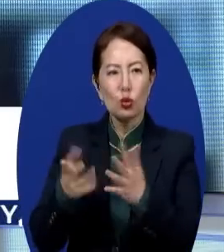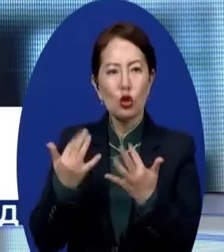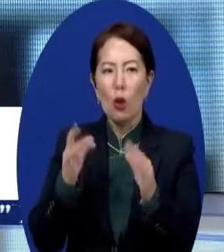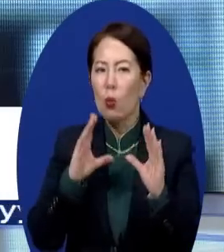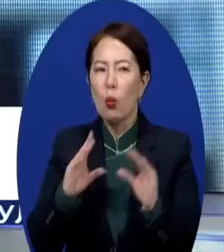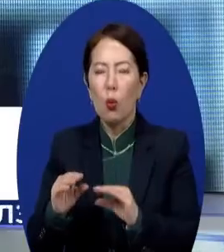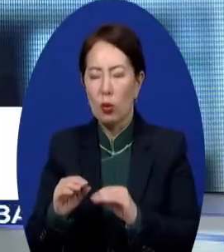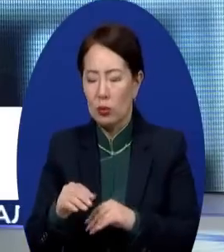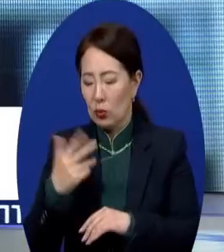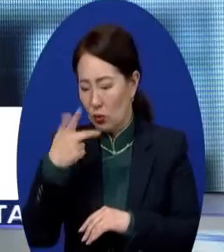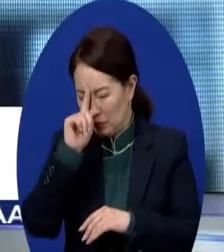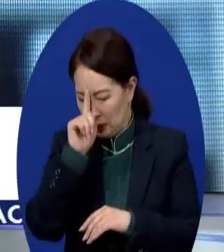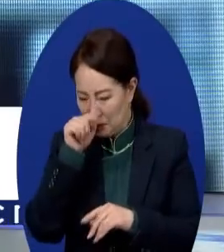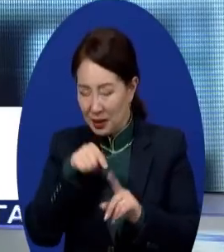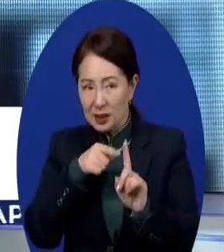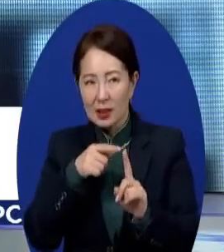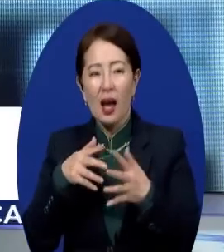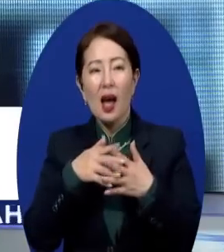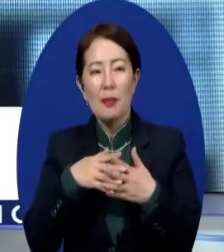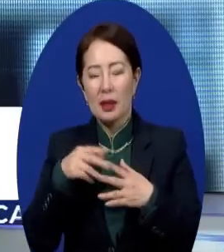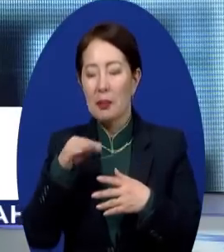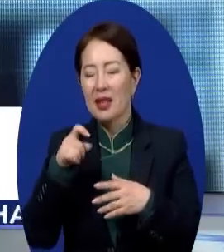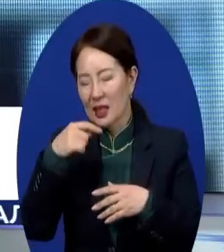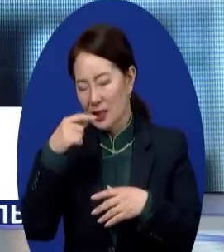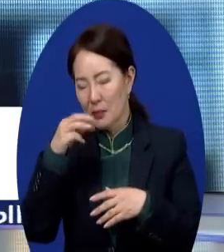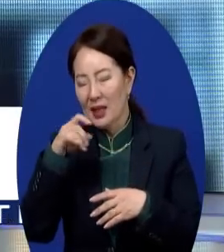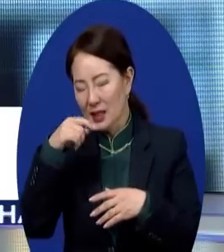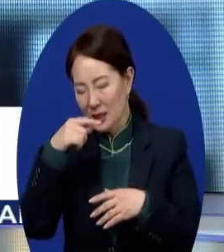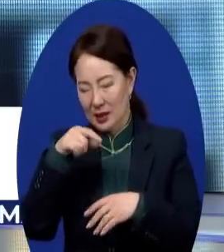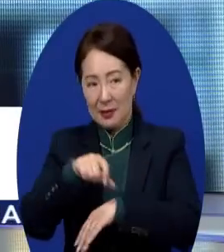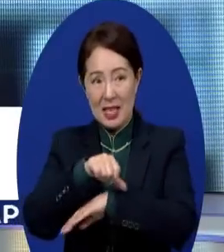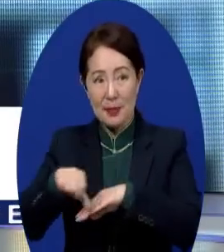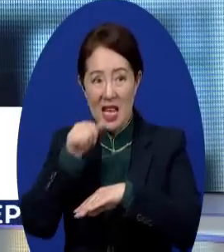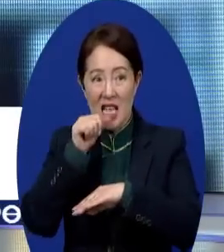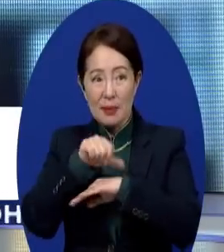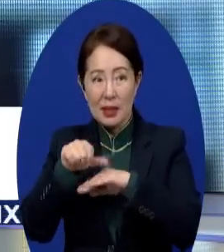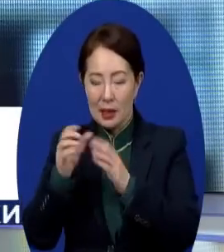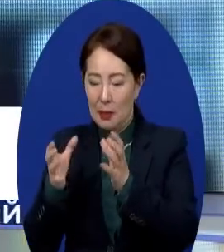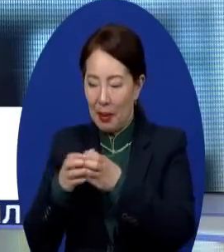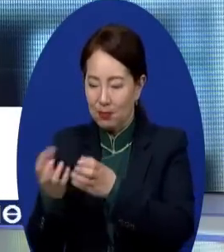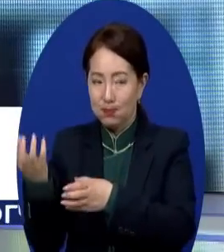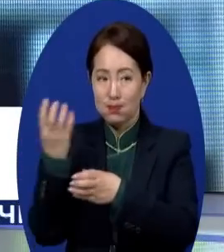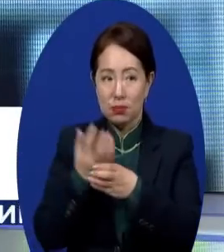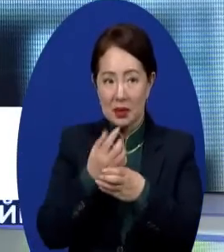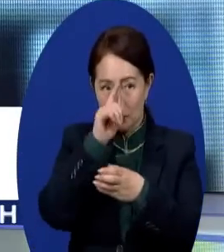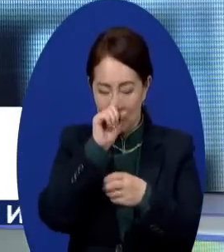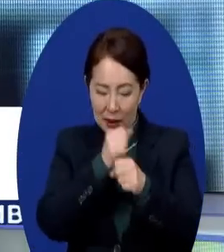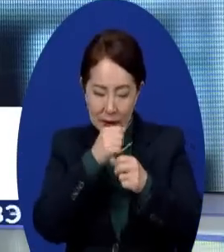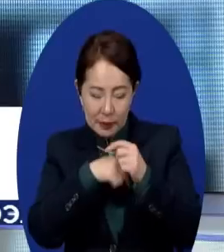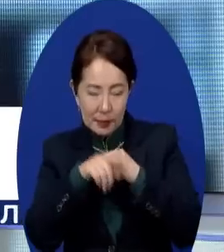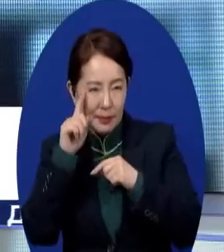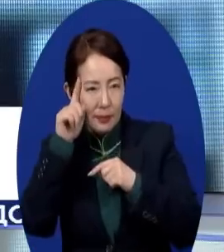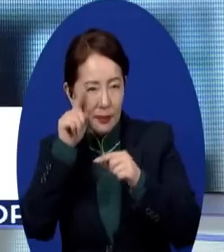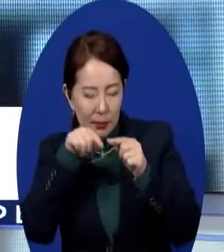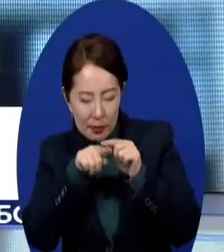улсын 3 дугаар төв эмнэлэгт яг энэ чиглэлээр Америкийн нэгдсэн улсын мэдрэлийн месаслын баг ирж ажиллаж байна. Манай улс мэдрэлийн месаслыг дурангаар хийдэг болсон